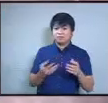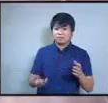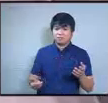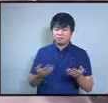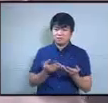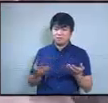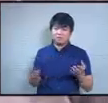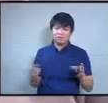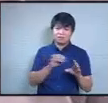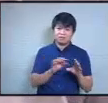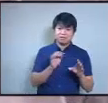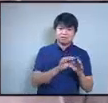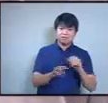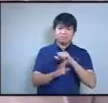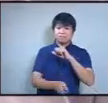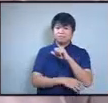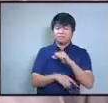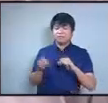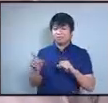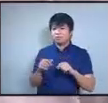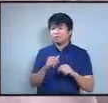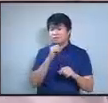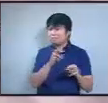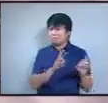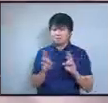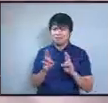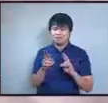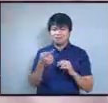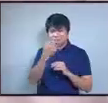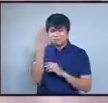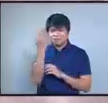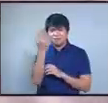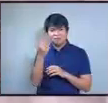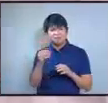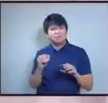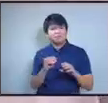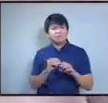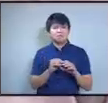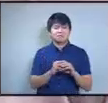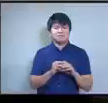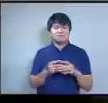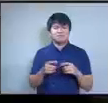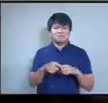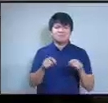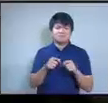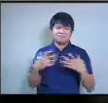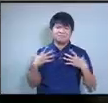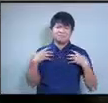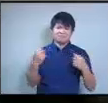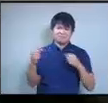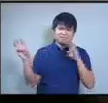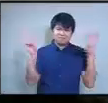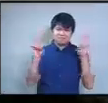ano, ito lang talaga yung hindi ko napagandaan kasi inipit ko lang. Sobrang lakas talaga ng hangin. Itinuturing